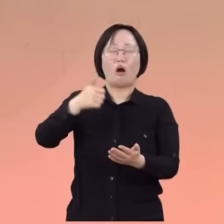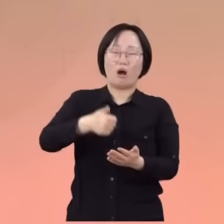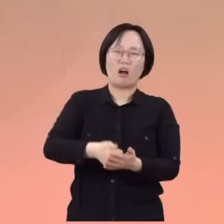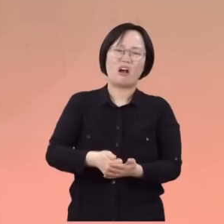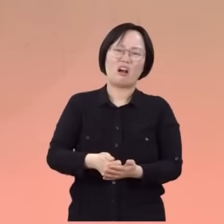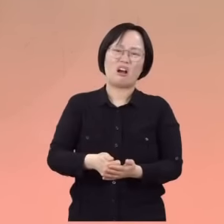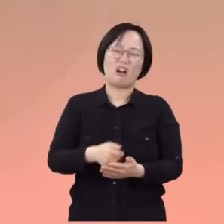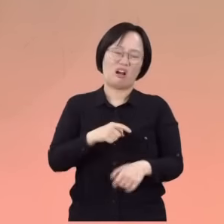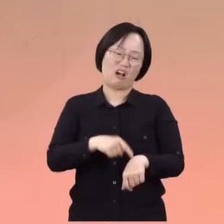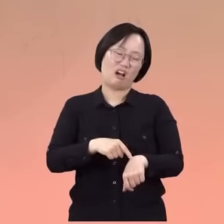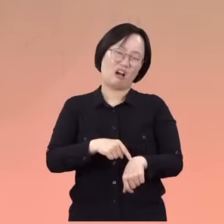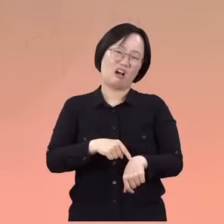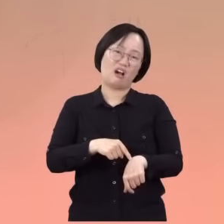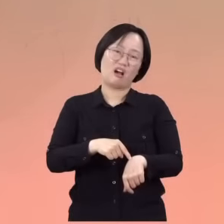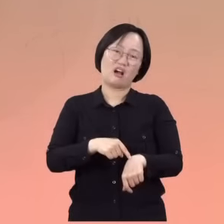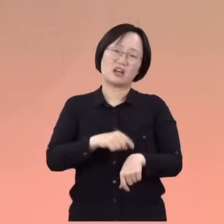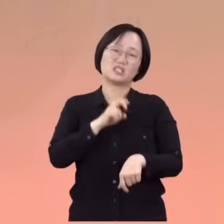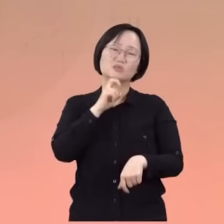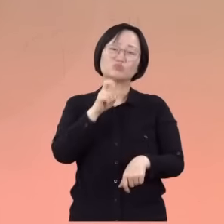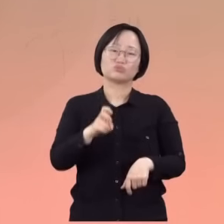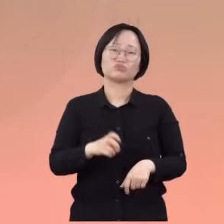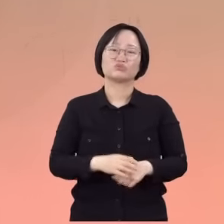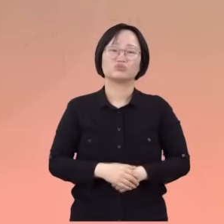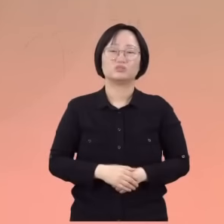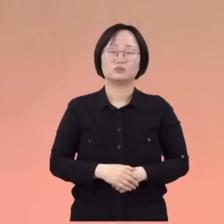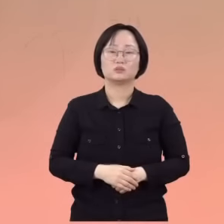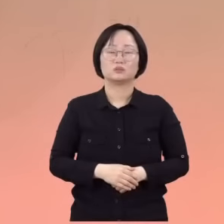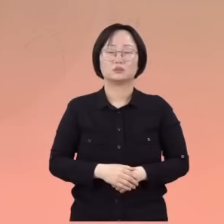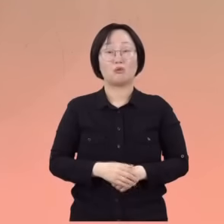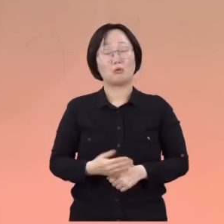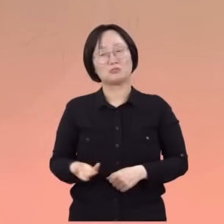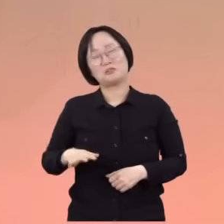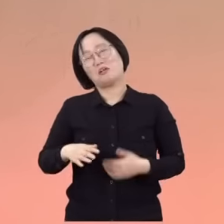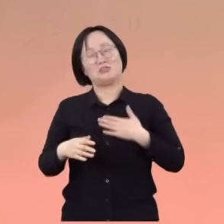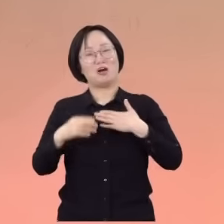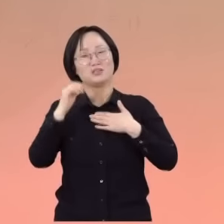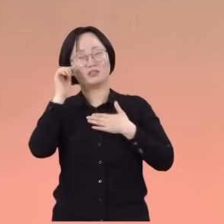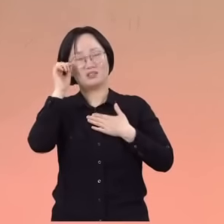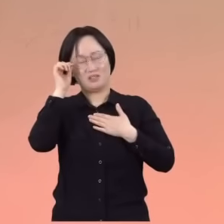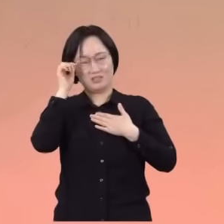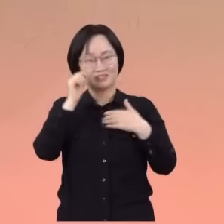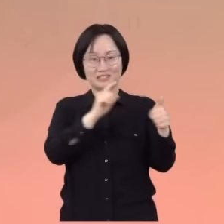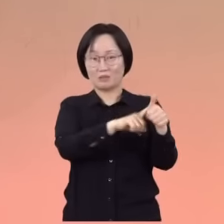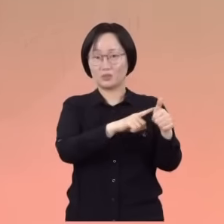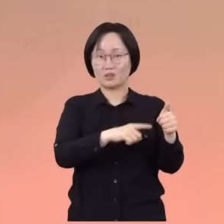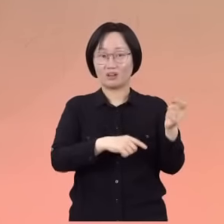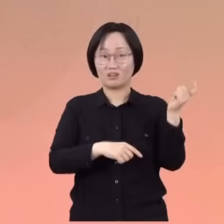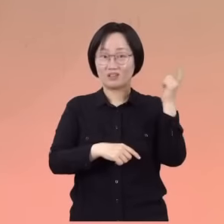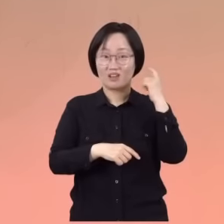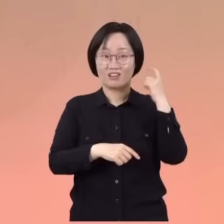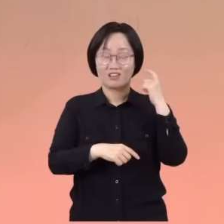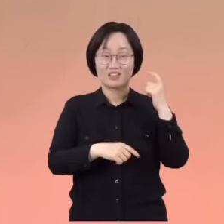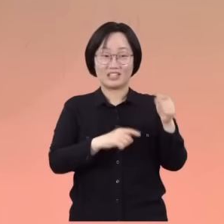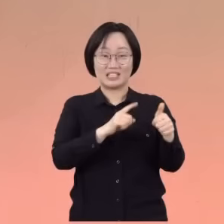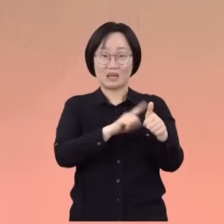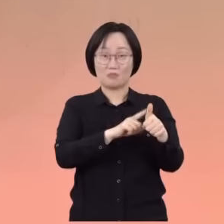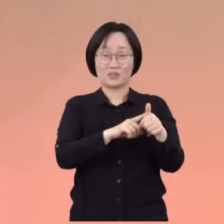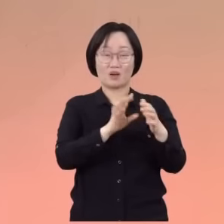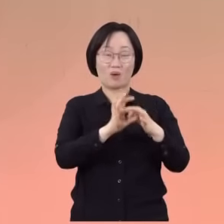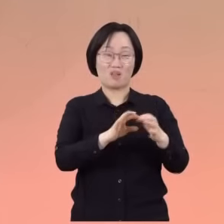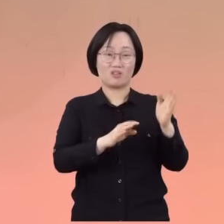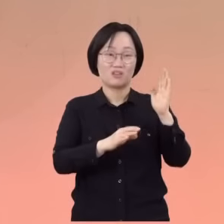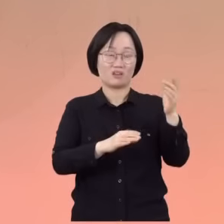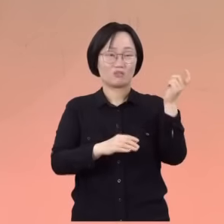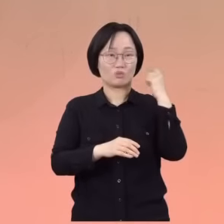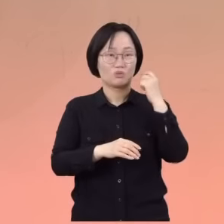그 그 이야기를 딱 듣는 순간 야 대단하다 20분이